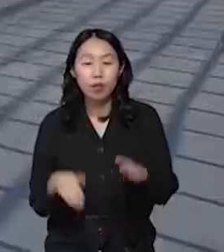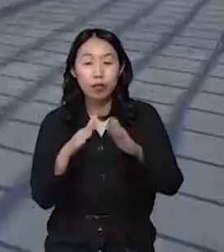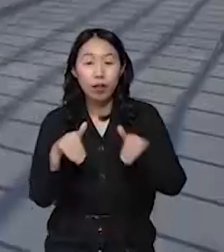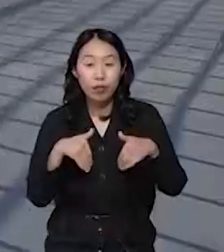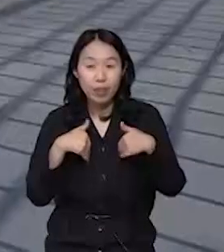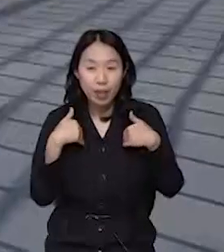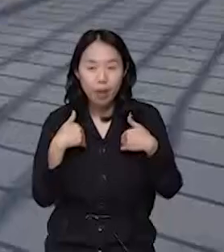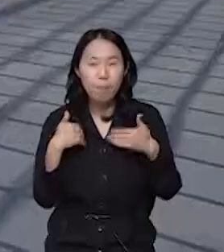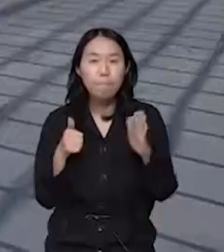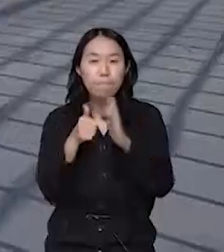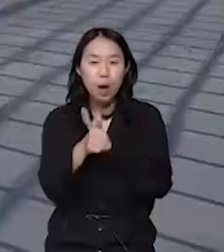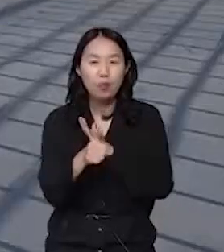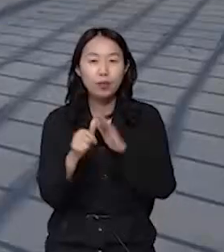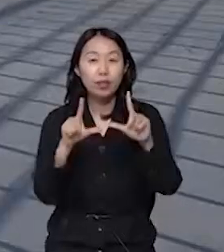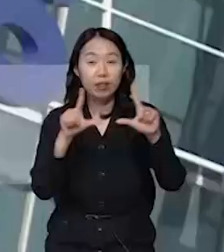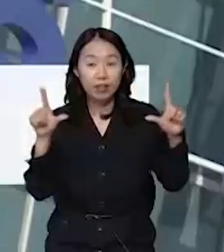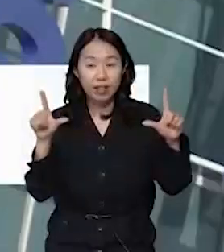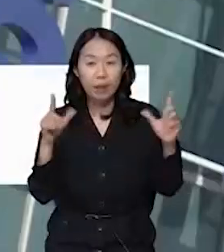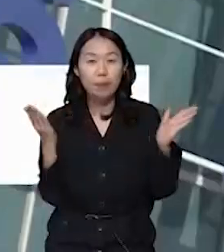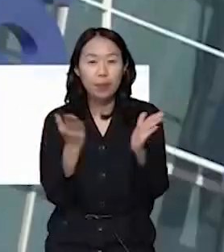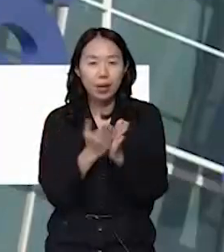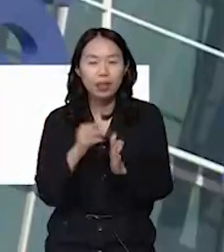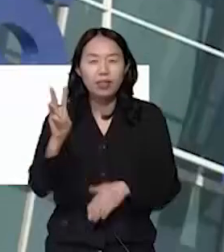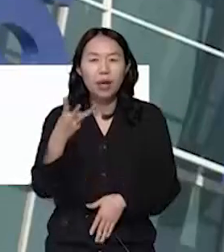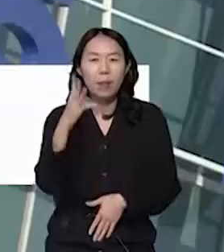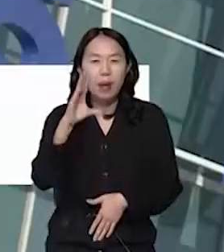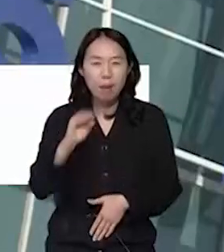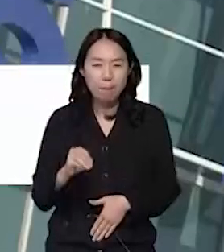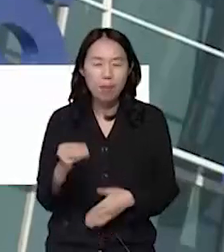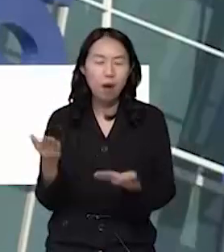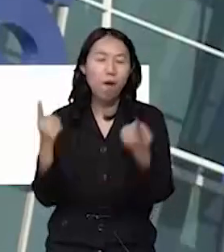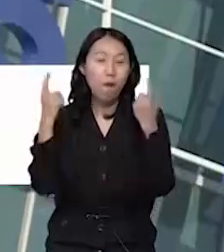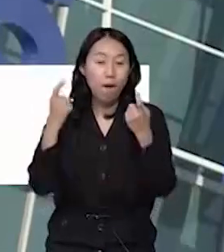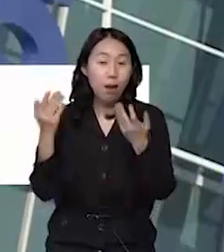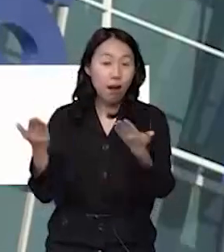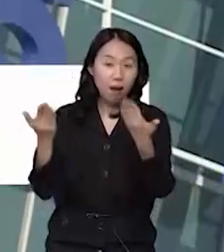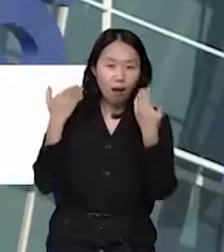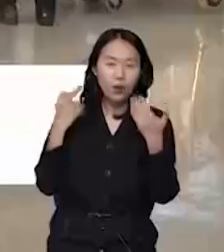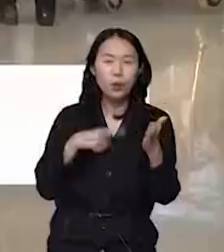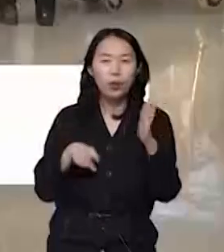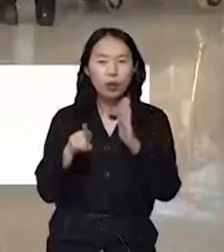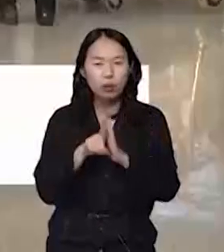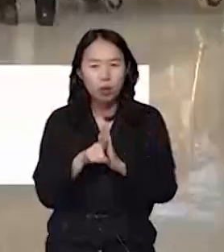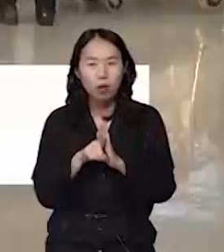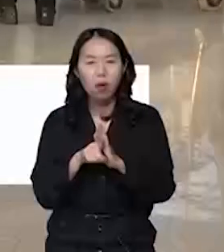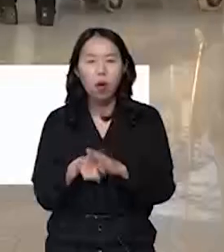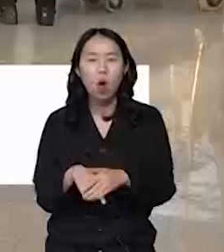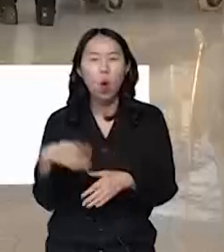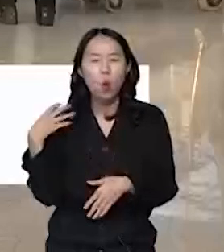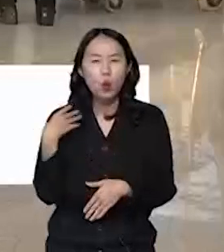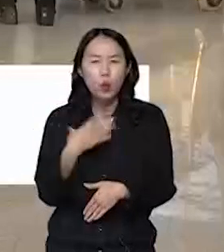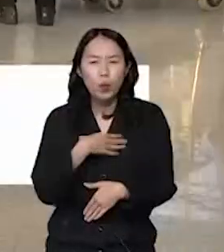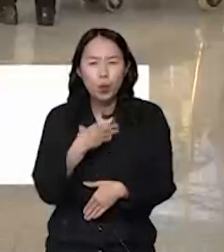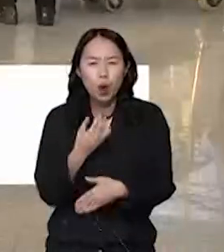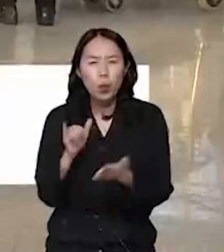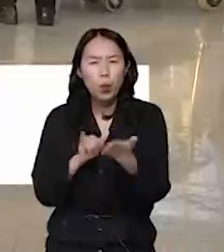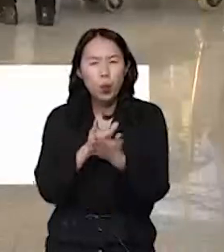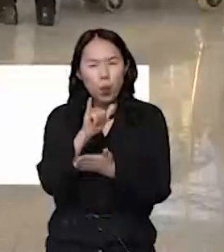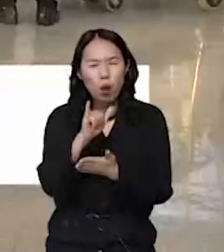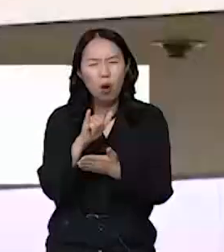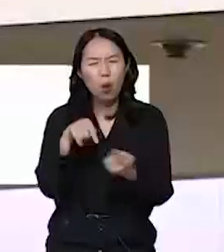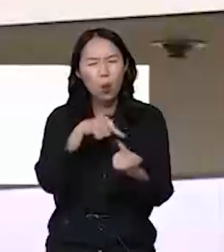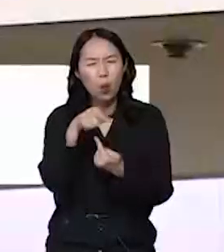전라남도가 전남 방문회에 맞춰 내건 300만 해외 관광객 유치를 위해서는 코로나19 여파로 침체에 빠진